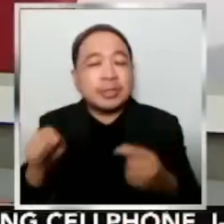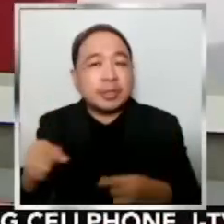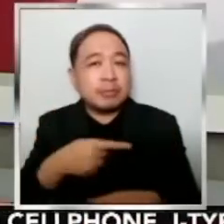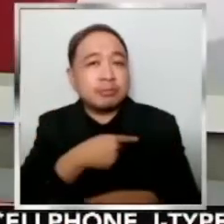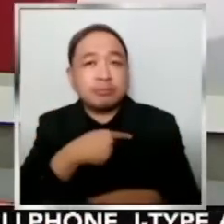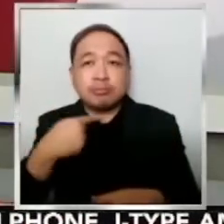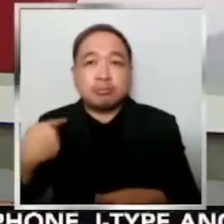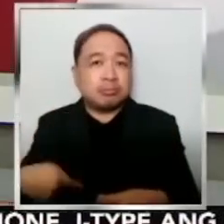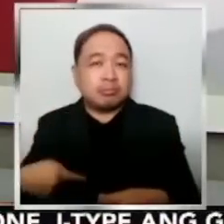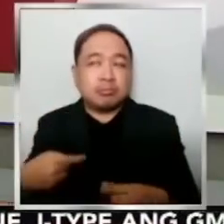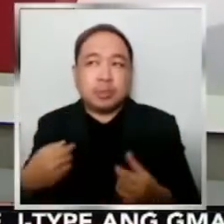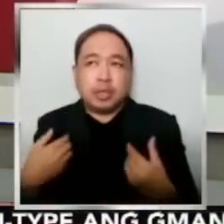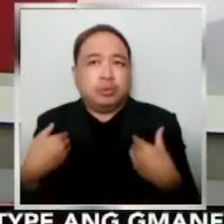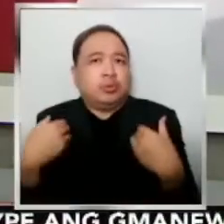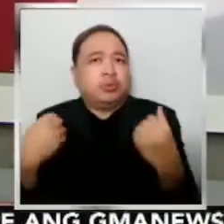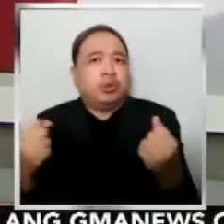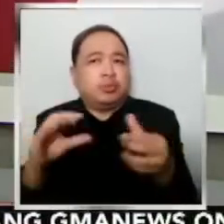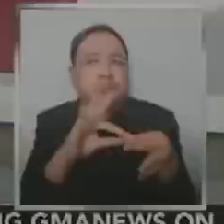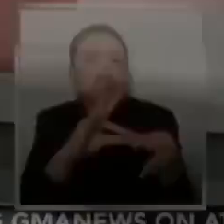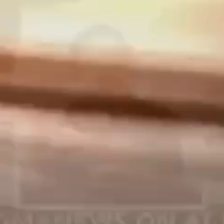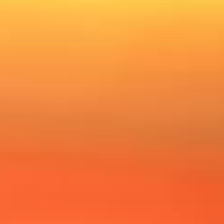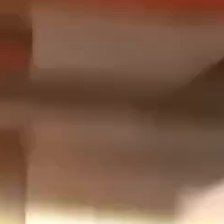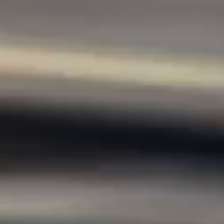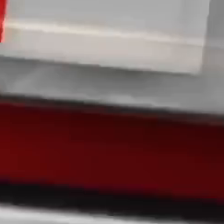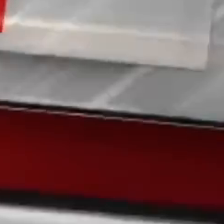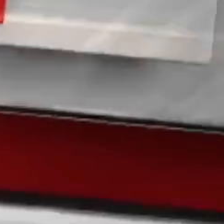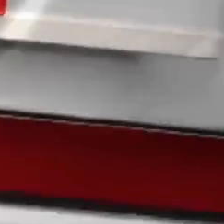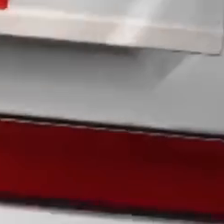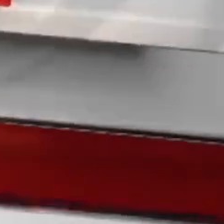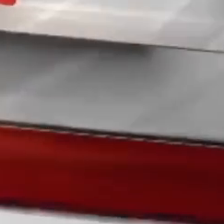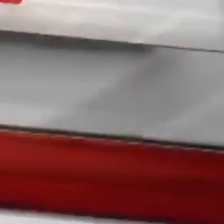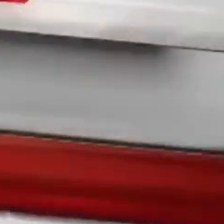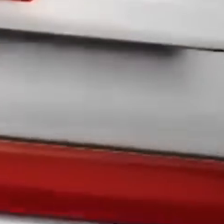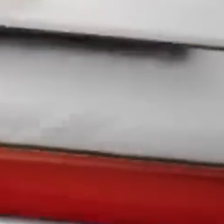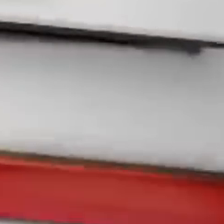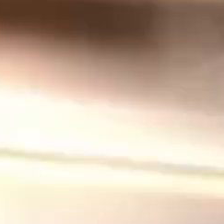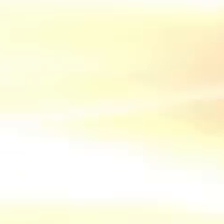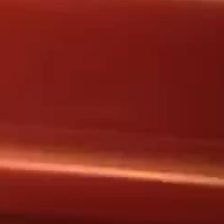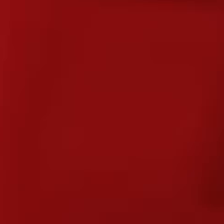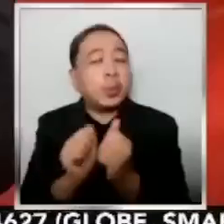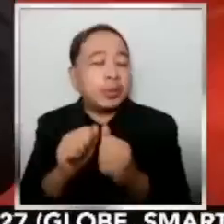pamumuno ni Marcos. Nakatutok live si JP Soriano. JP?